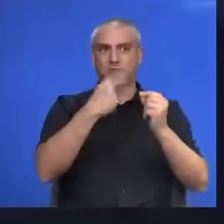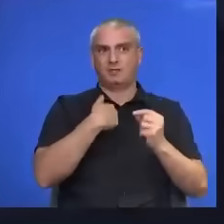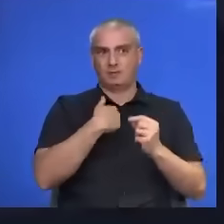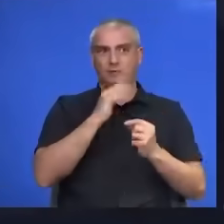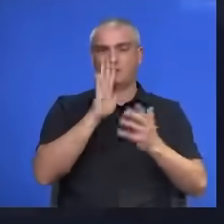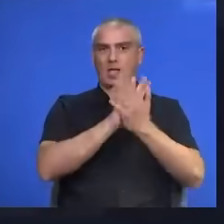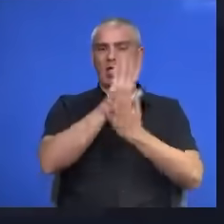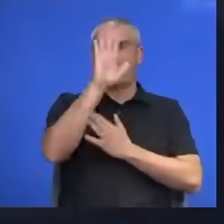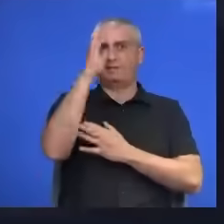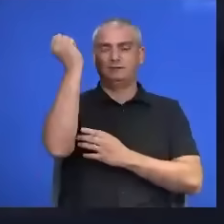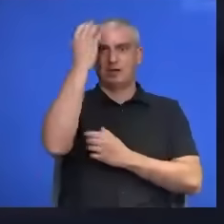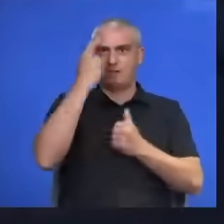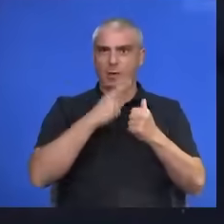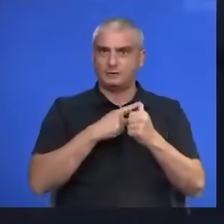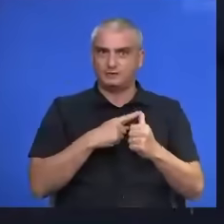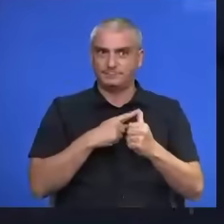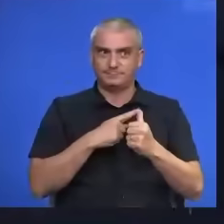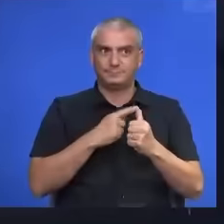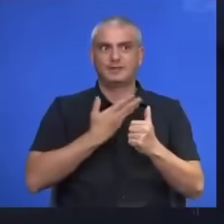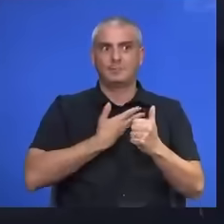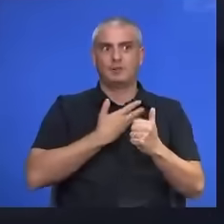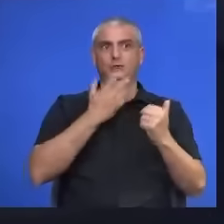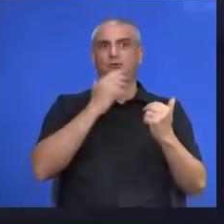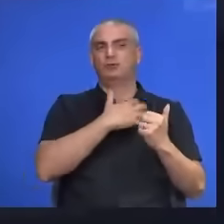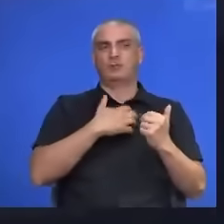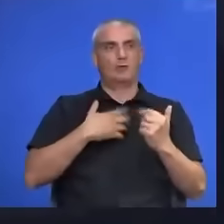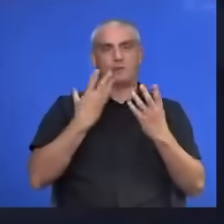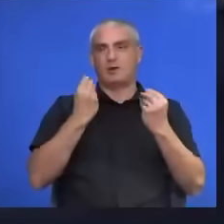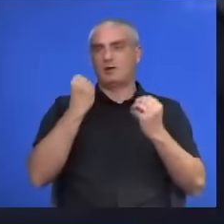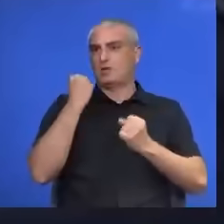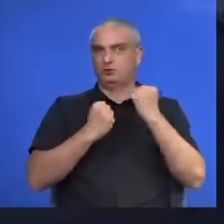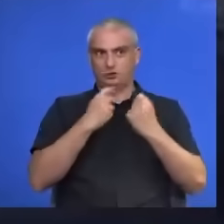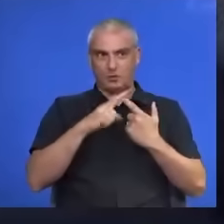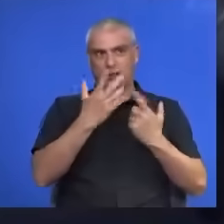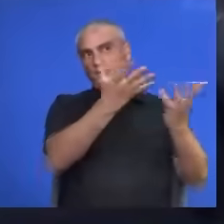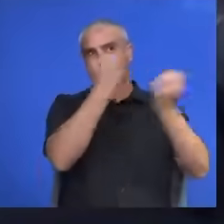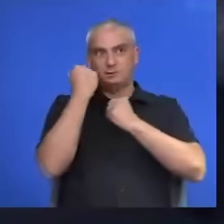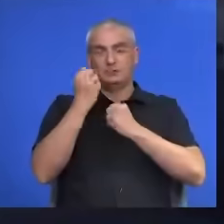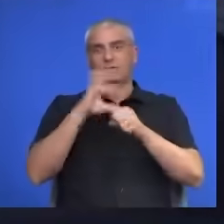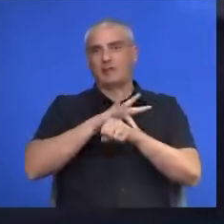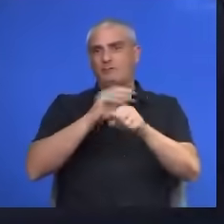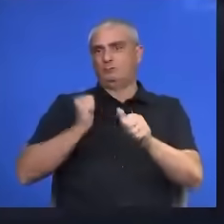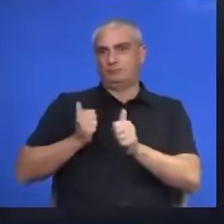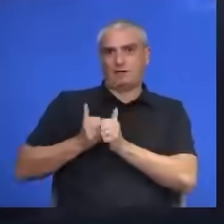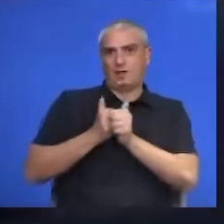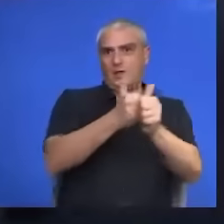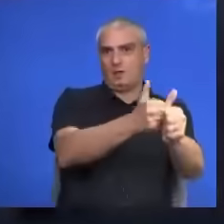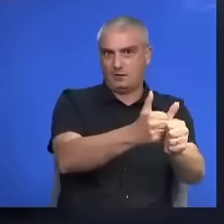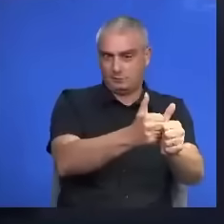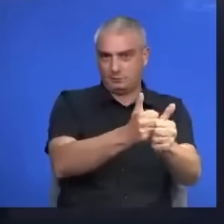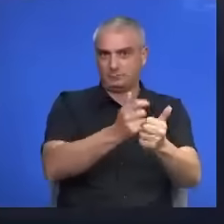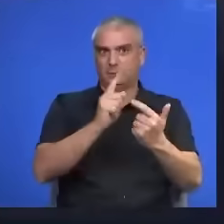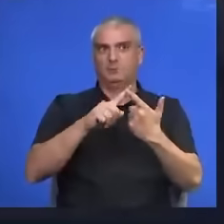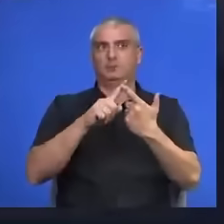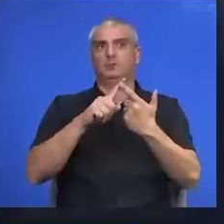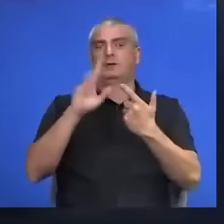מעל 15 אמבולנסים, קיבלנו שם שיש דיווחים על פצועים קשה, הלכו להוציא אותם בליווי צבאי. בבארי כרגע קיבלו